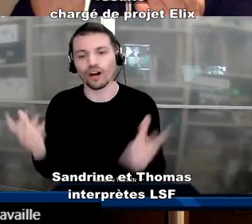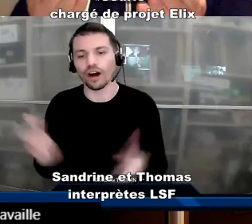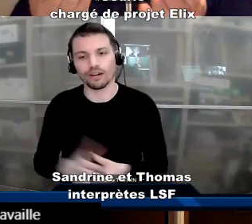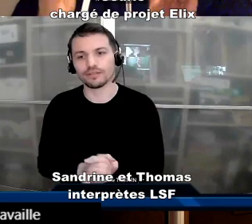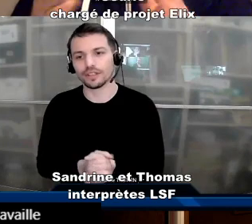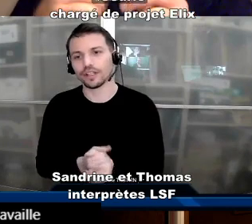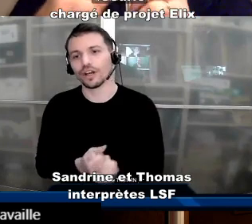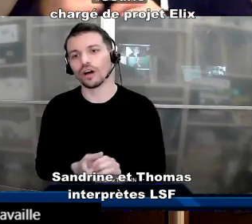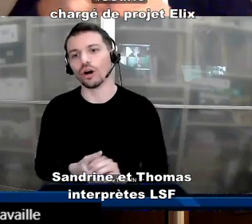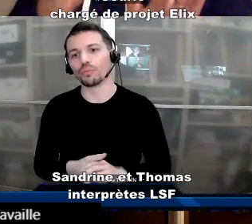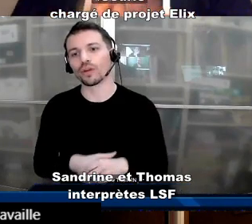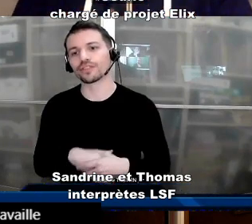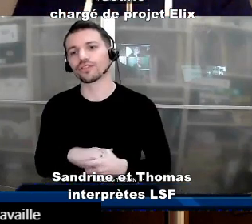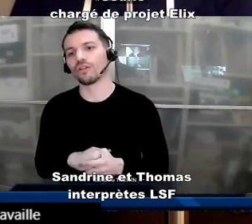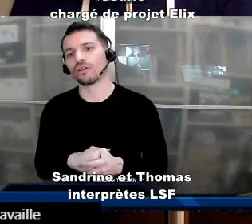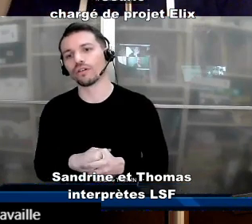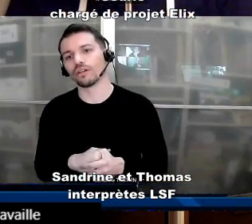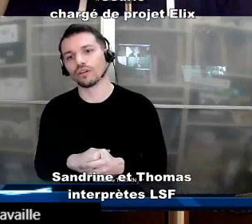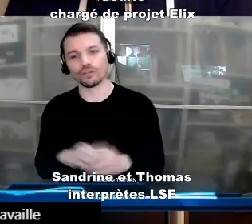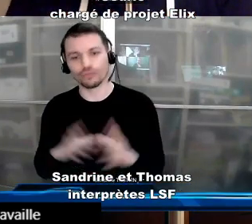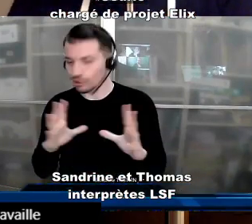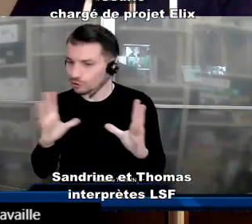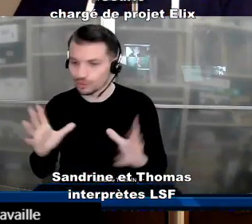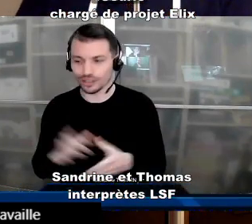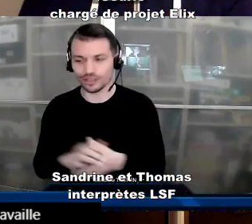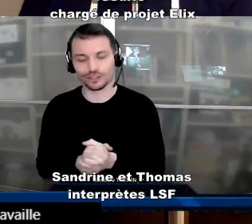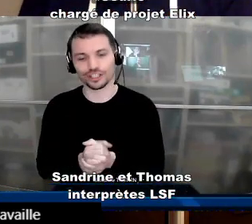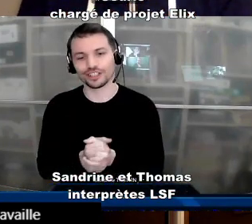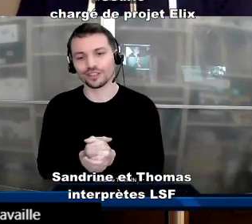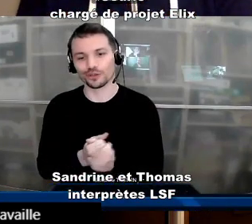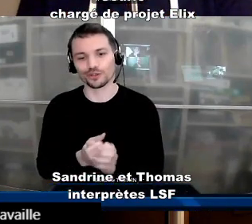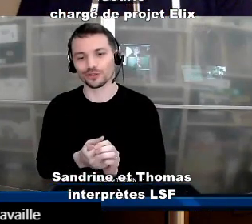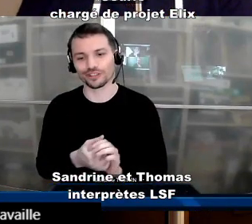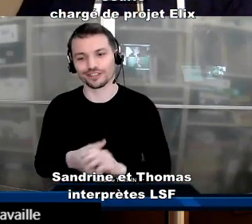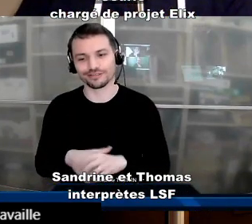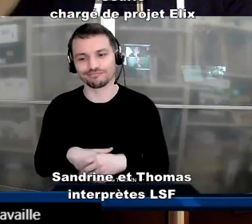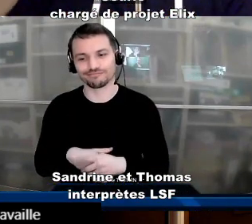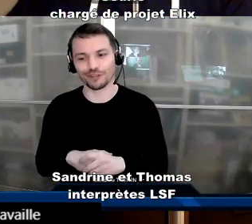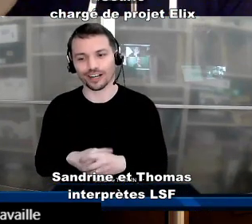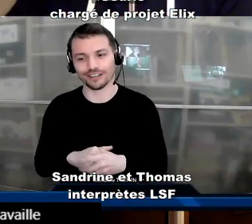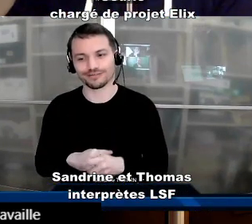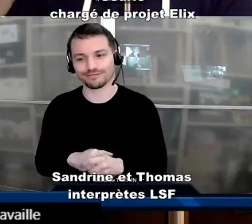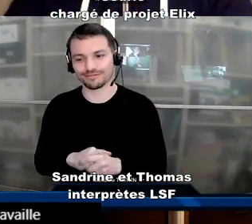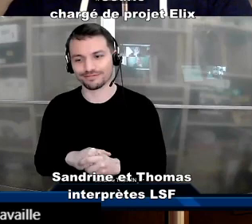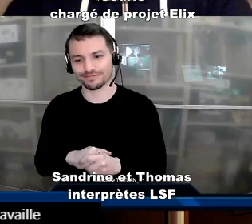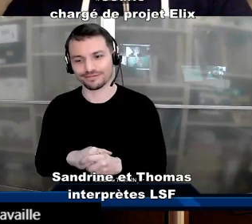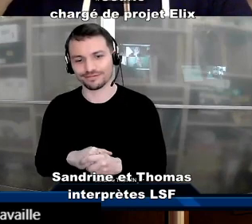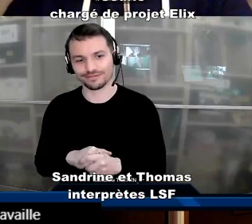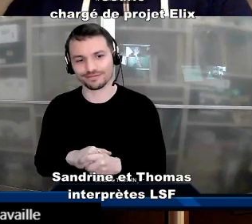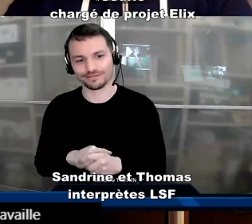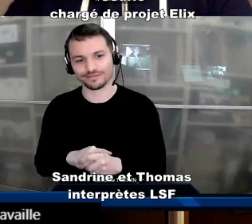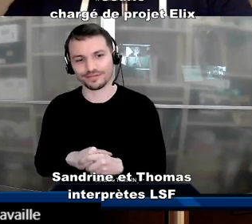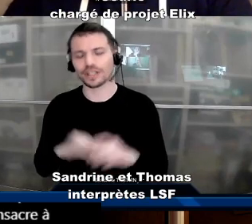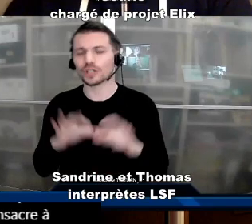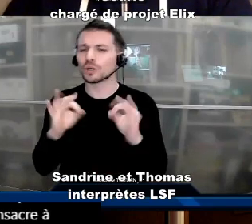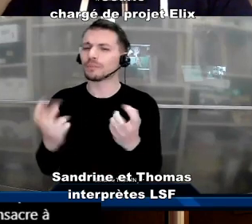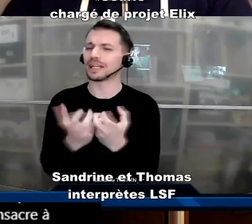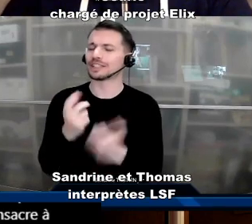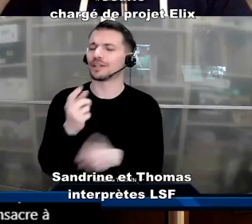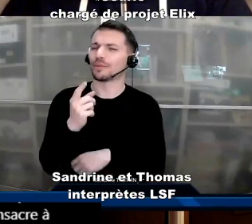sûr. Donc on verra. Pour l'instant, je suis chez Signe de Sens. Mais toi, par